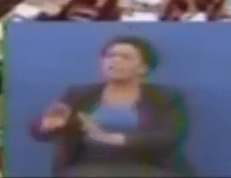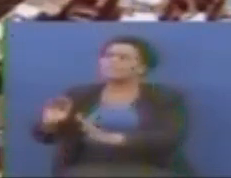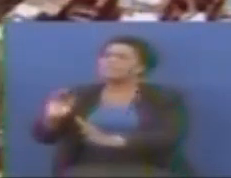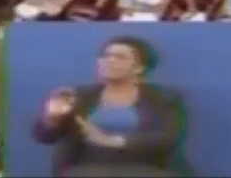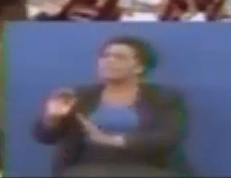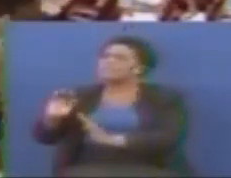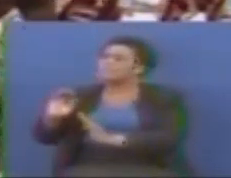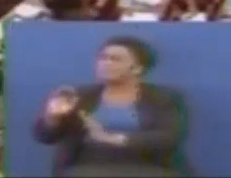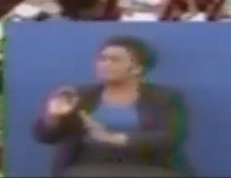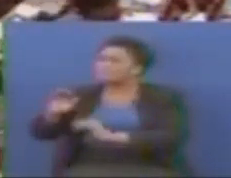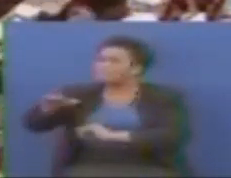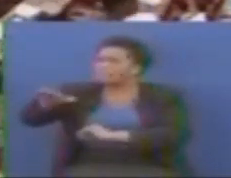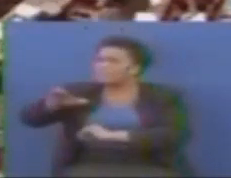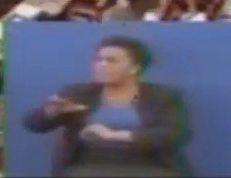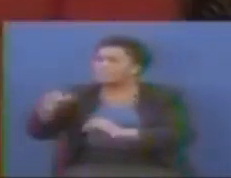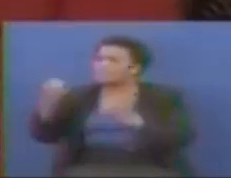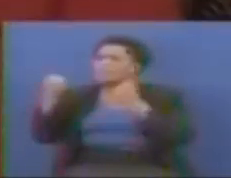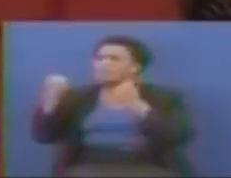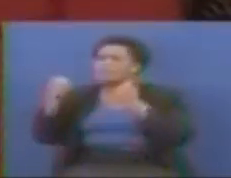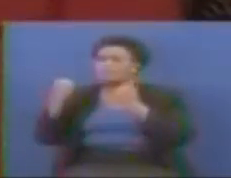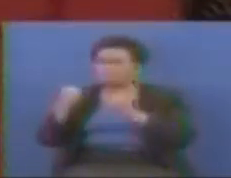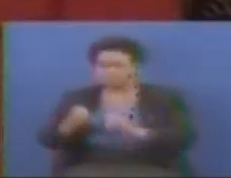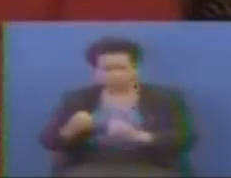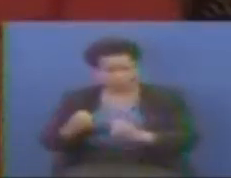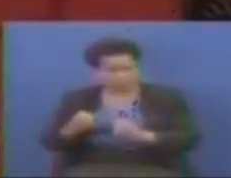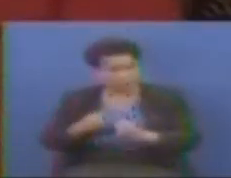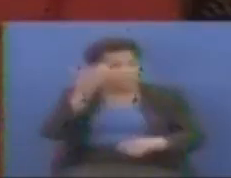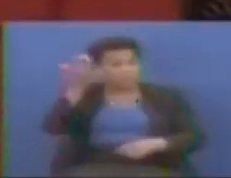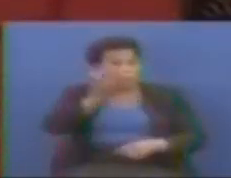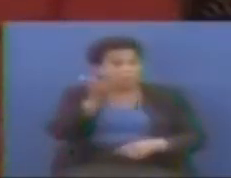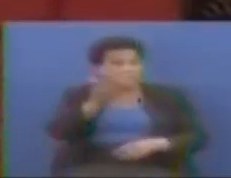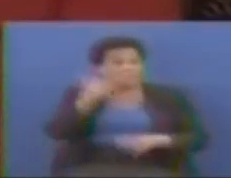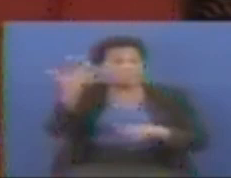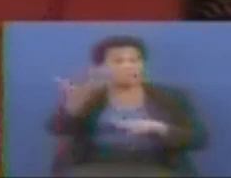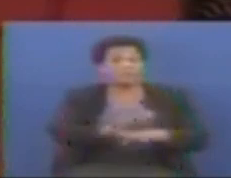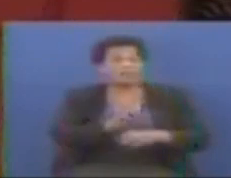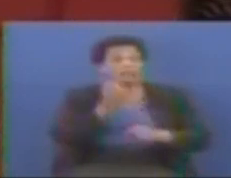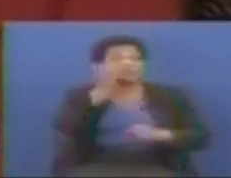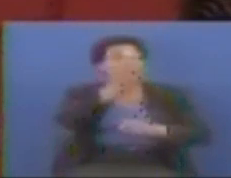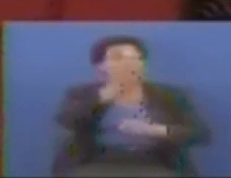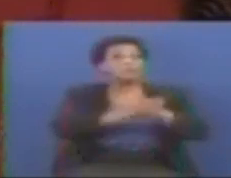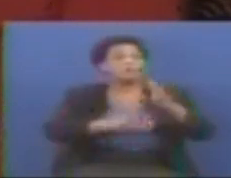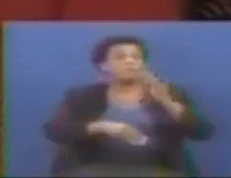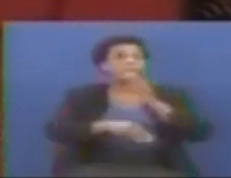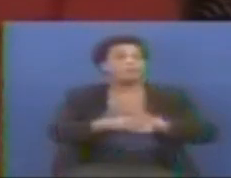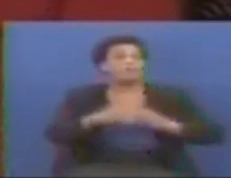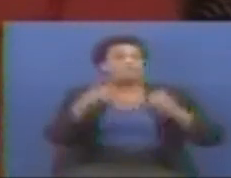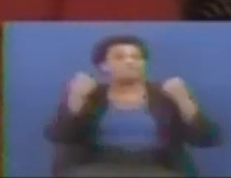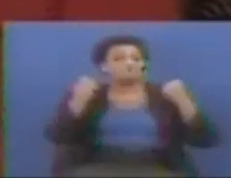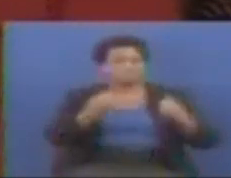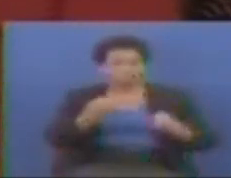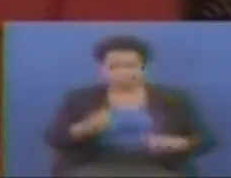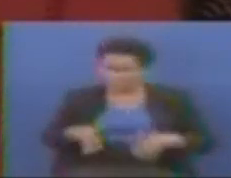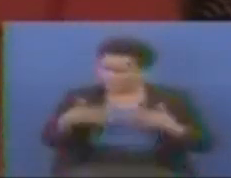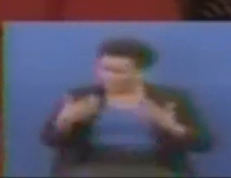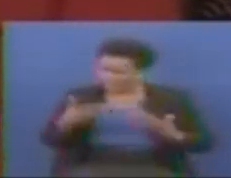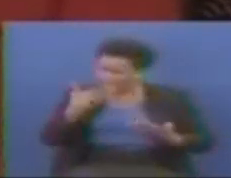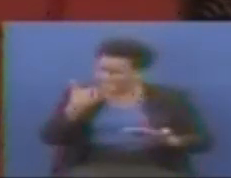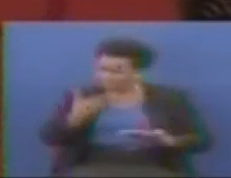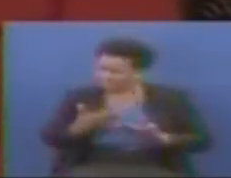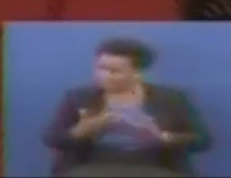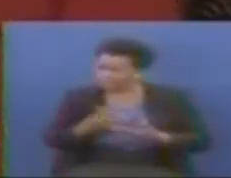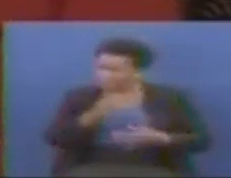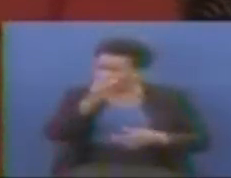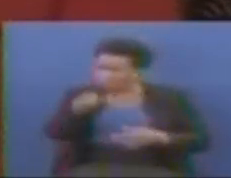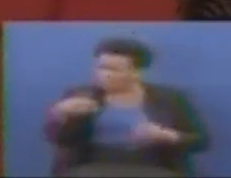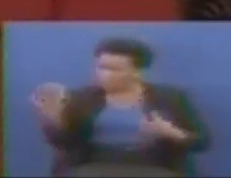alama barabarani, nadhani alama za barabarani ziko nyingi, kwa hiyo kuanza kuzungumzia elimu hapo tutachukua muda mrefu, lakini